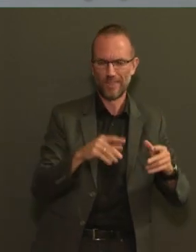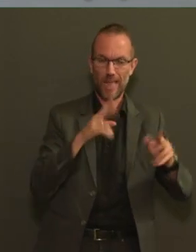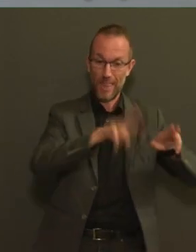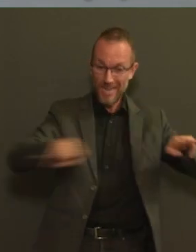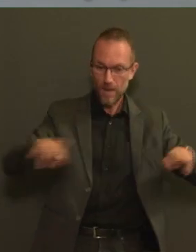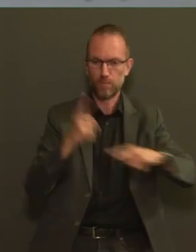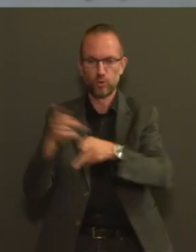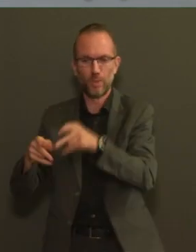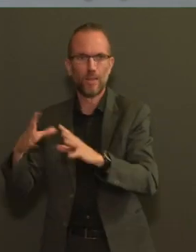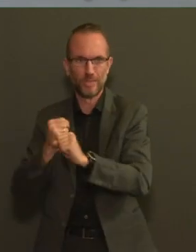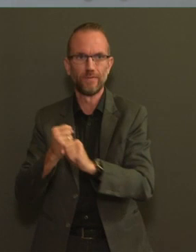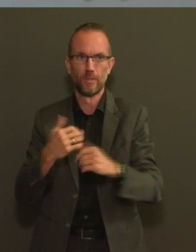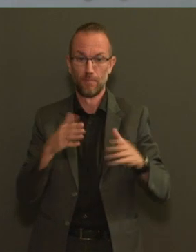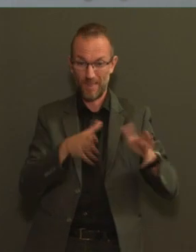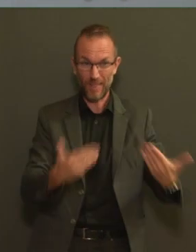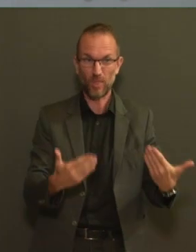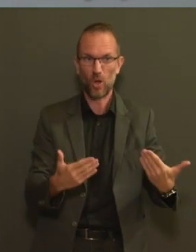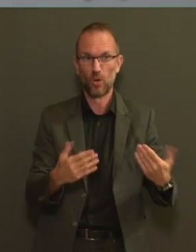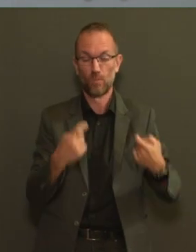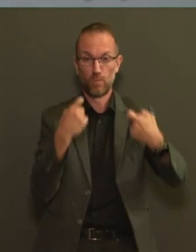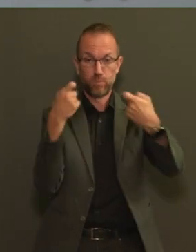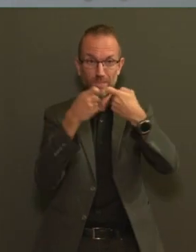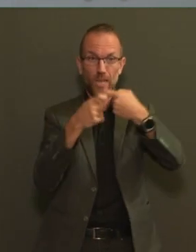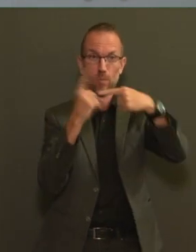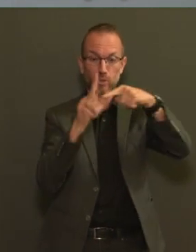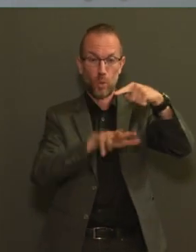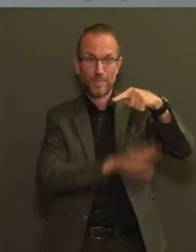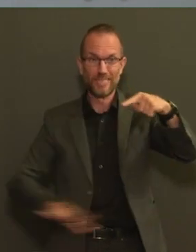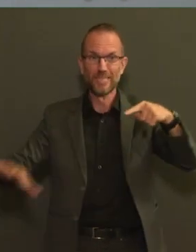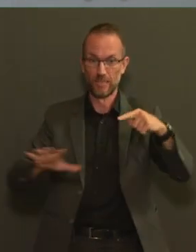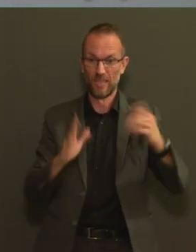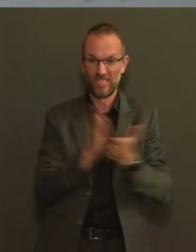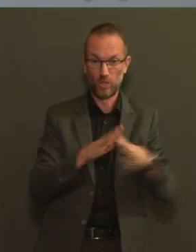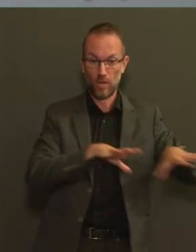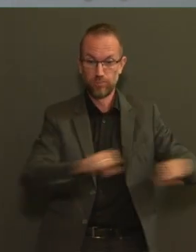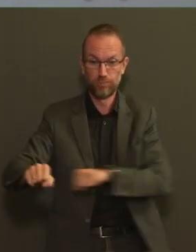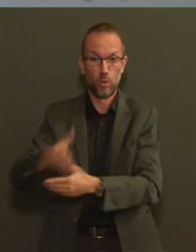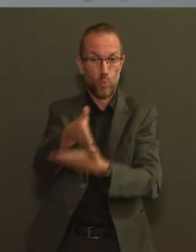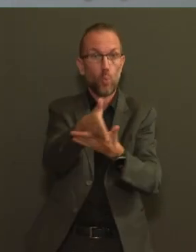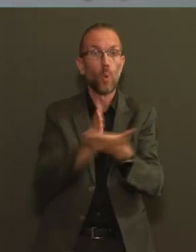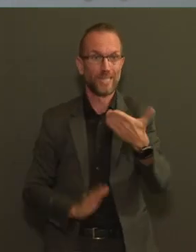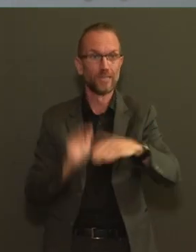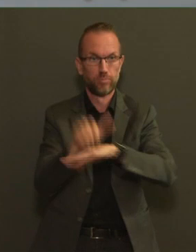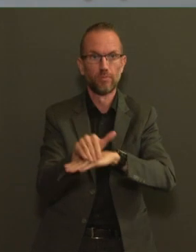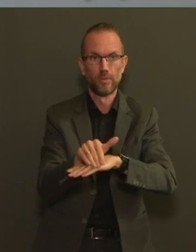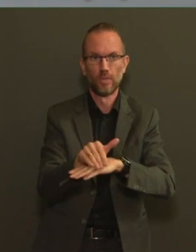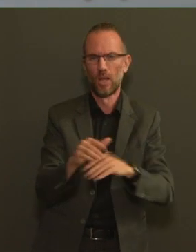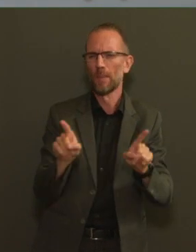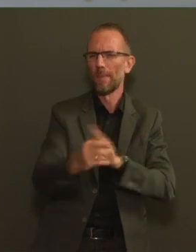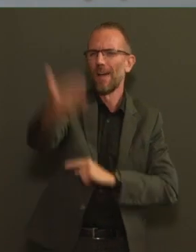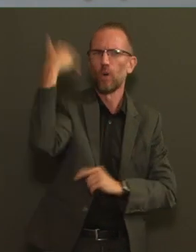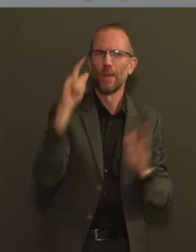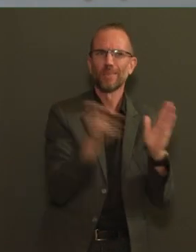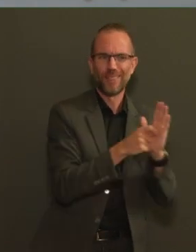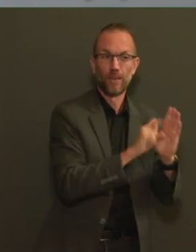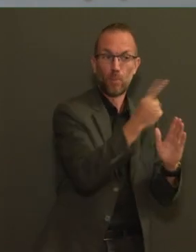atteint actuellement la moitié du pic qui a été occupé durant la première vague, ce qui est un chiffre, je trouve,